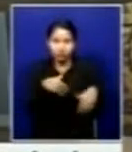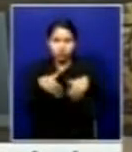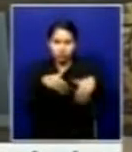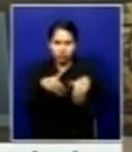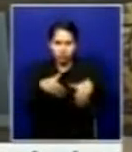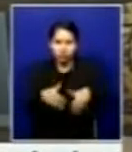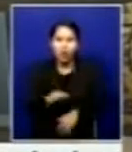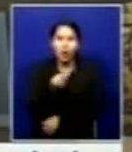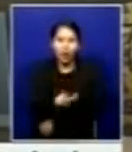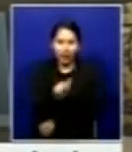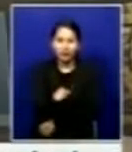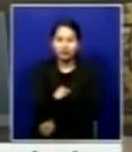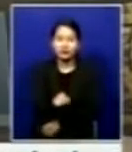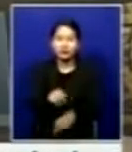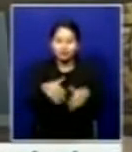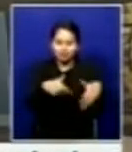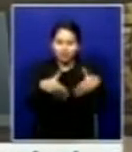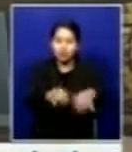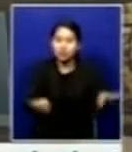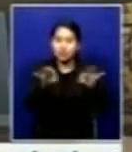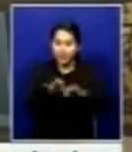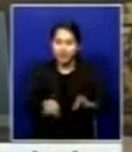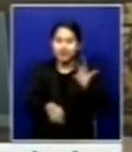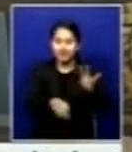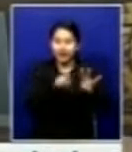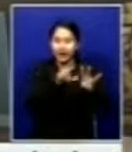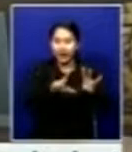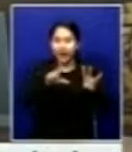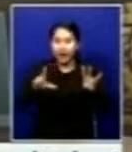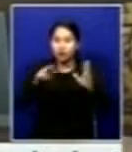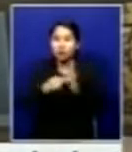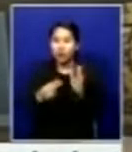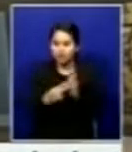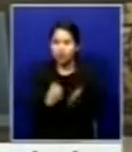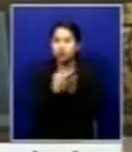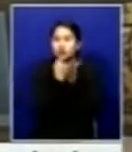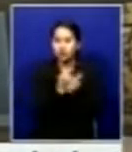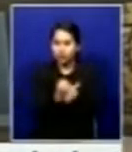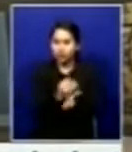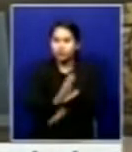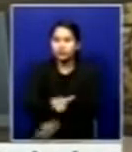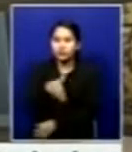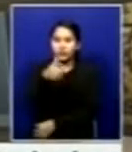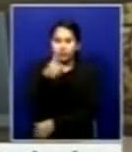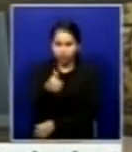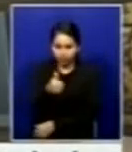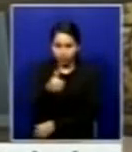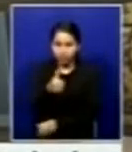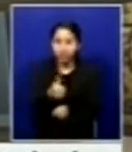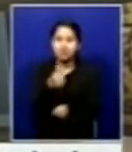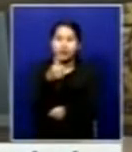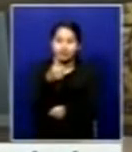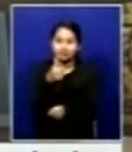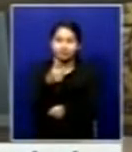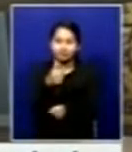ประชาชนเป็นหลักแล้ว7ล้านล้านเนี่ยมันจะแก้ไขฟื้นฟูเยียวยา พี่น้องประชาชนกลับมาสู่ภาวะ